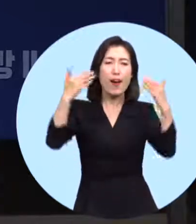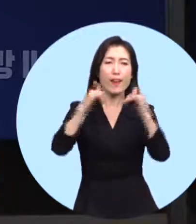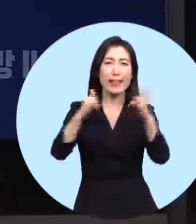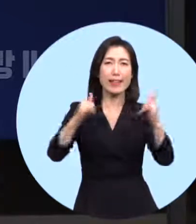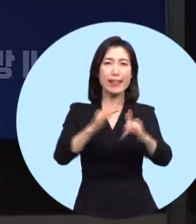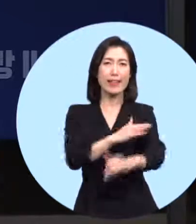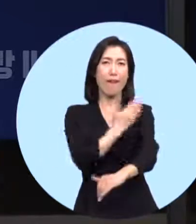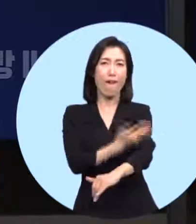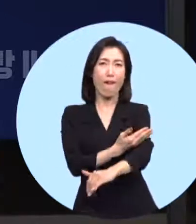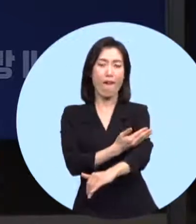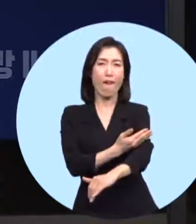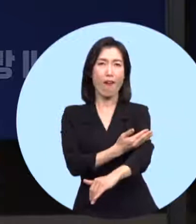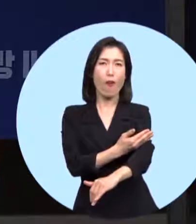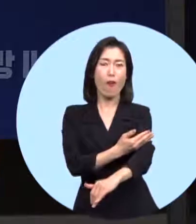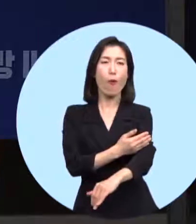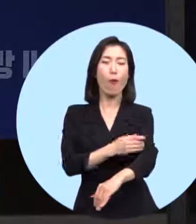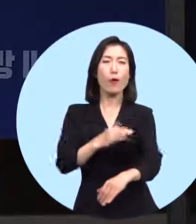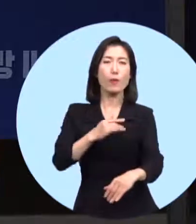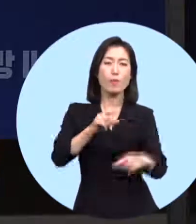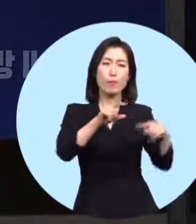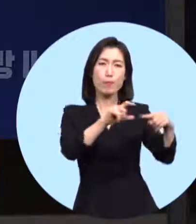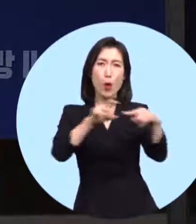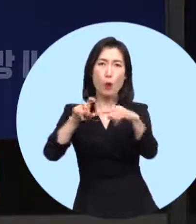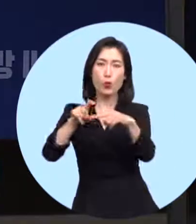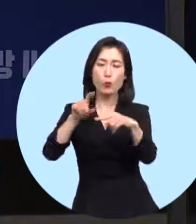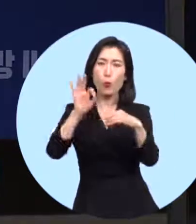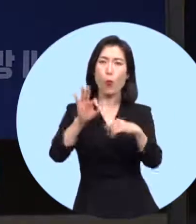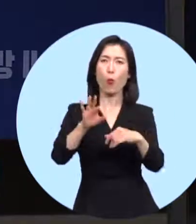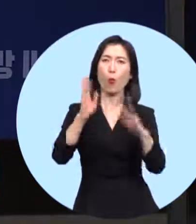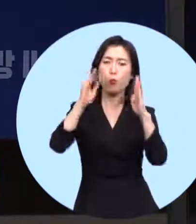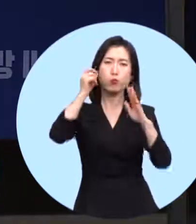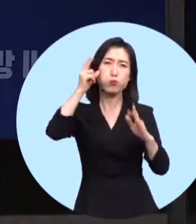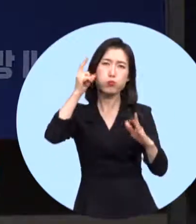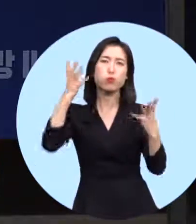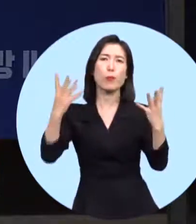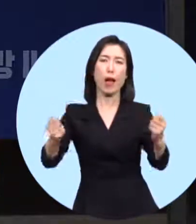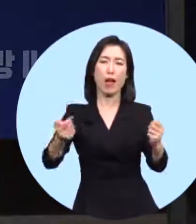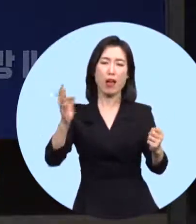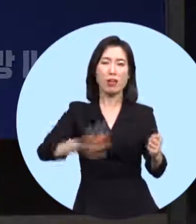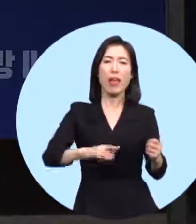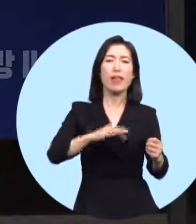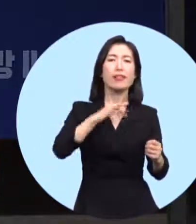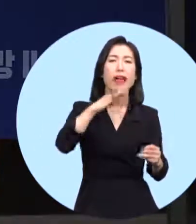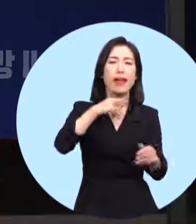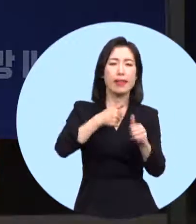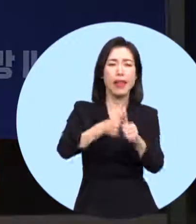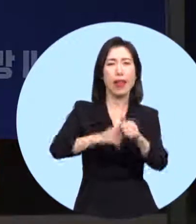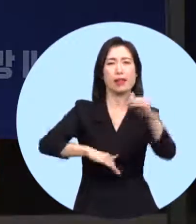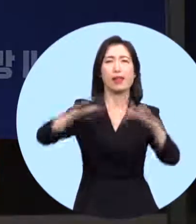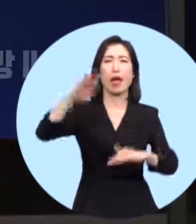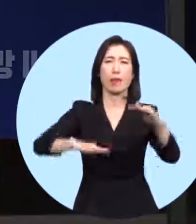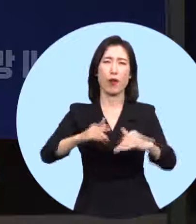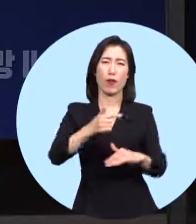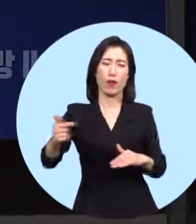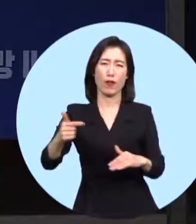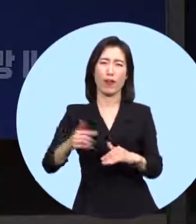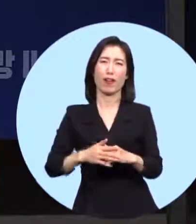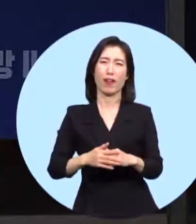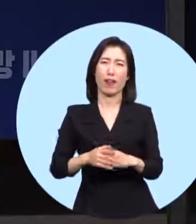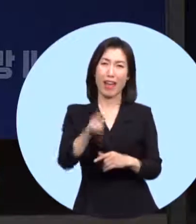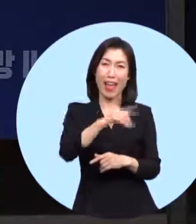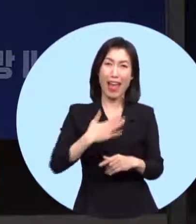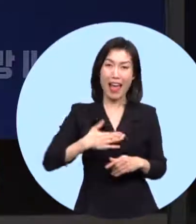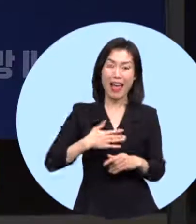핵심 역량이 연령 간의 역량 차이가 굉장히 많이 나는 겁니다. 그래서 여러분이 뭐 생각하실 수 있는